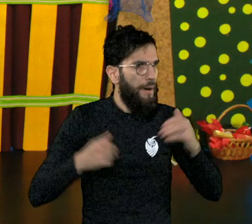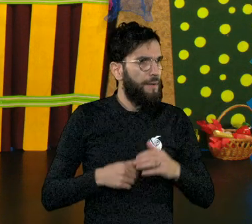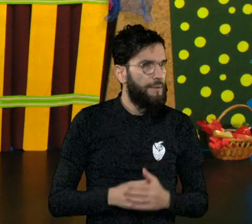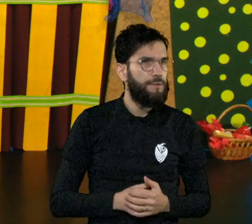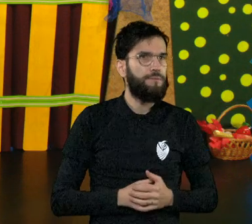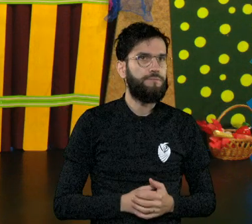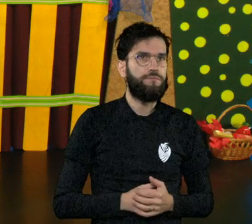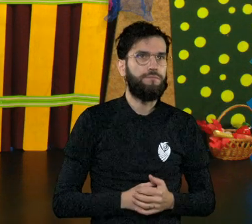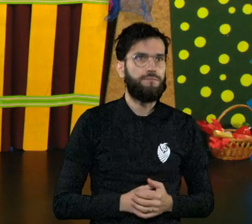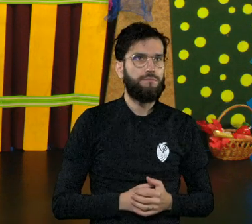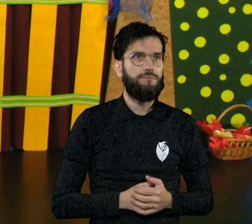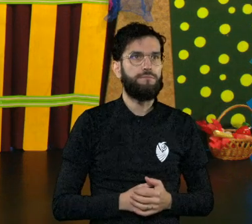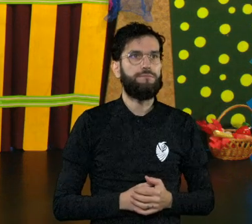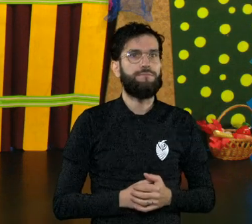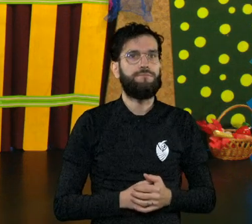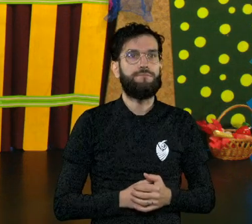utiekla?